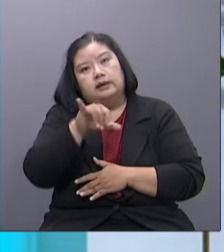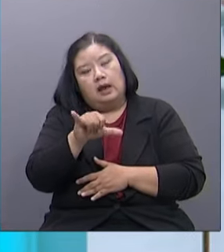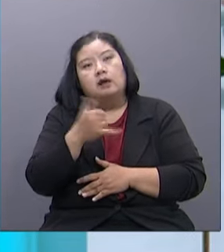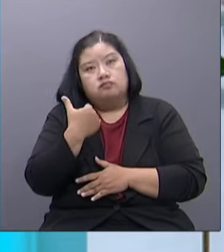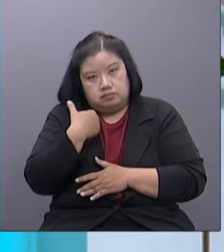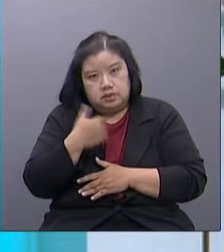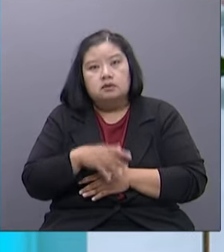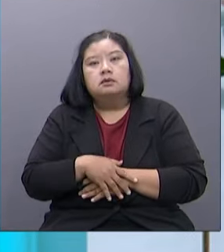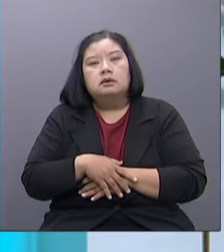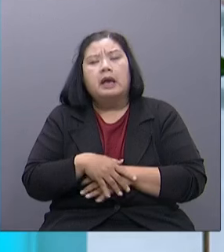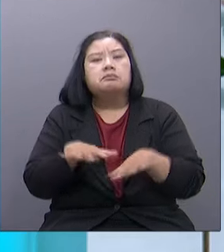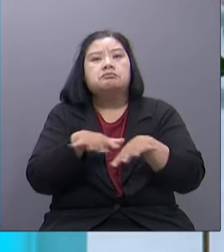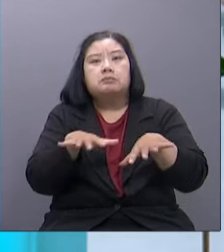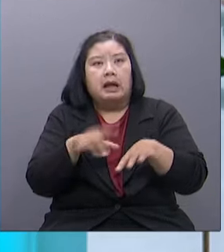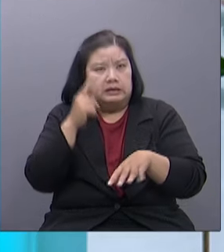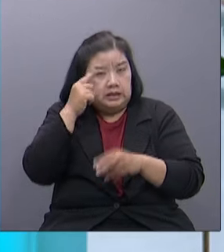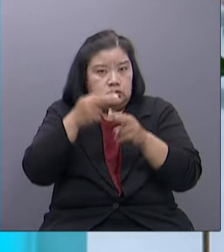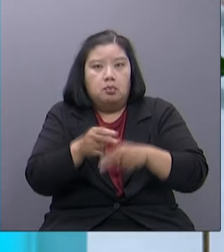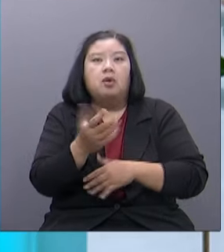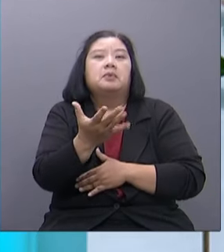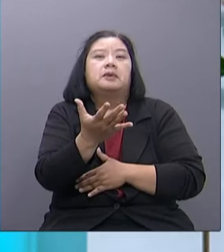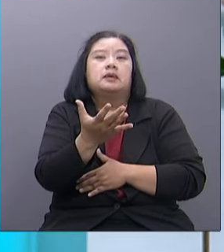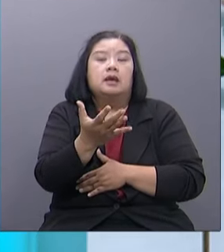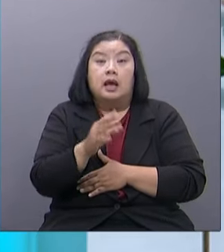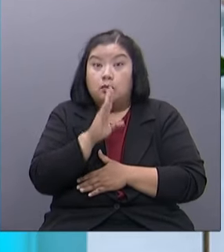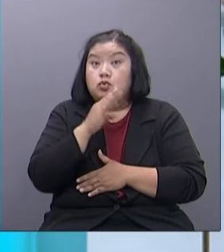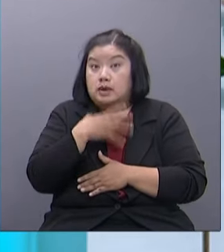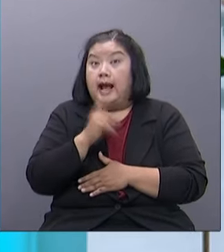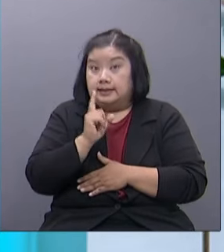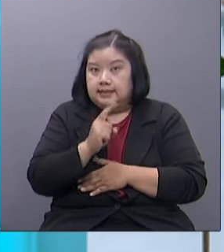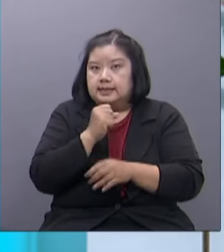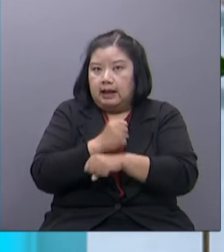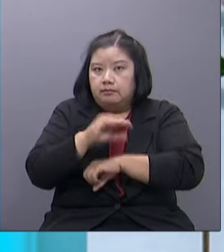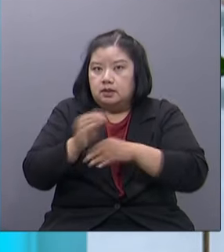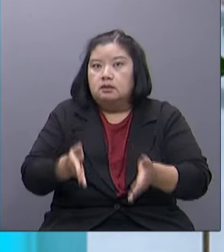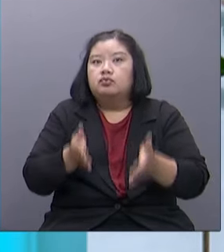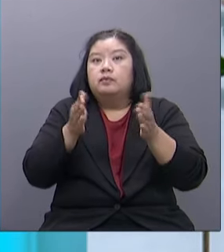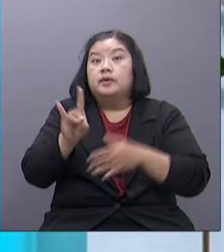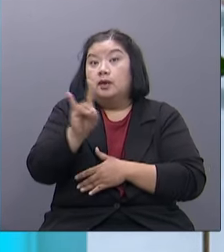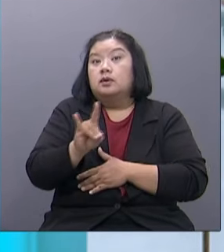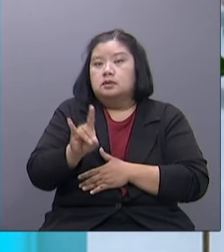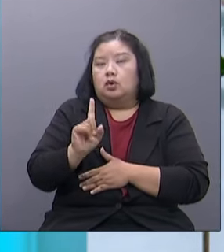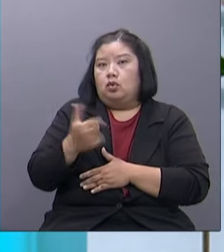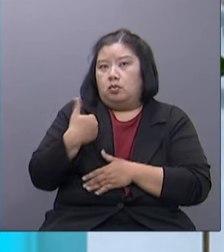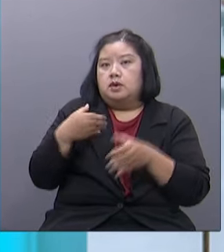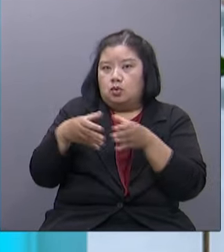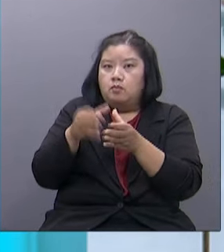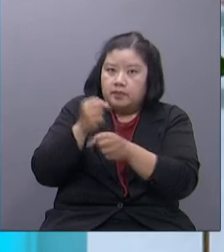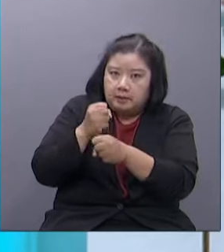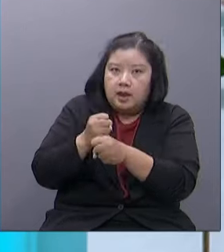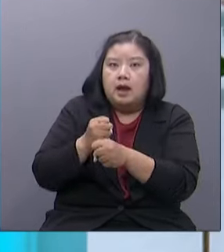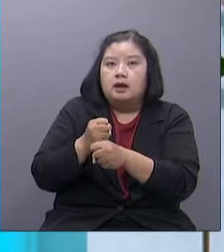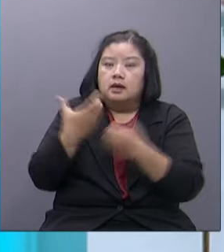ปอนะครับนะฮะอันนี้ถ้าเปิดจะทำจริงๆก็ต้องมีหน่วยงานหรือองค์กรนะครับซึ่งจะมาศึกษาเรื่องนี้นะครับแล้วออก